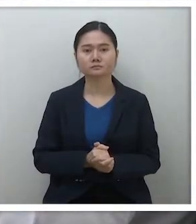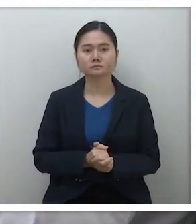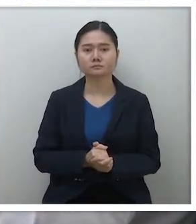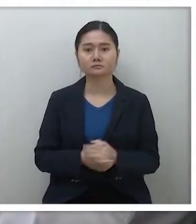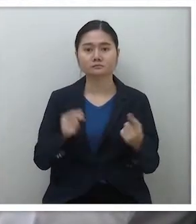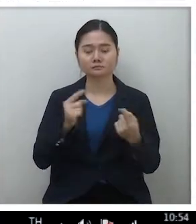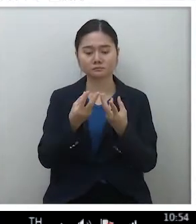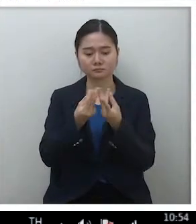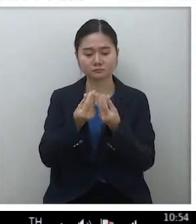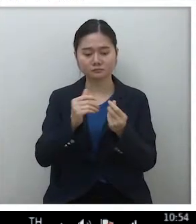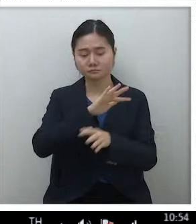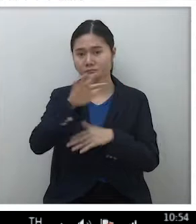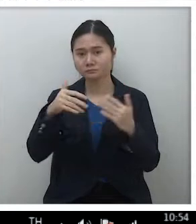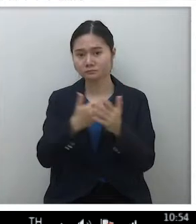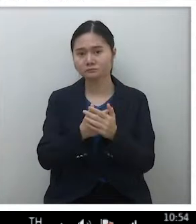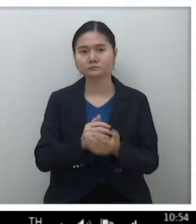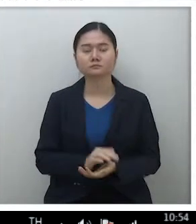พื้นที่